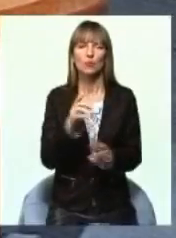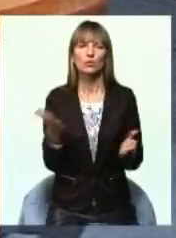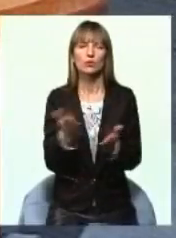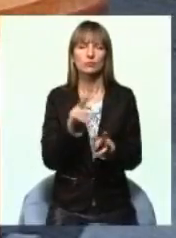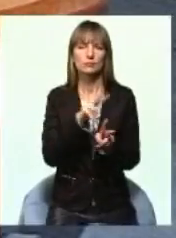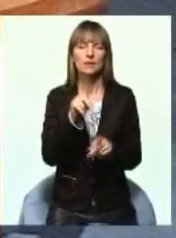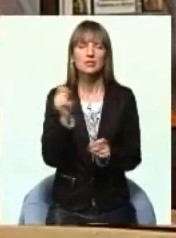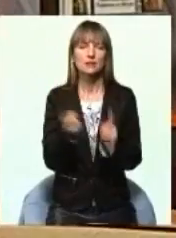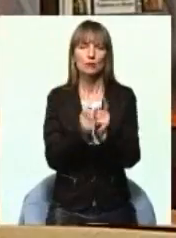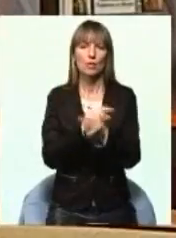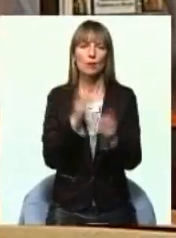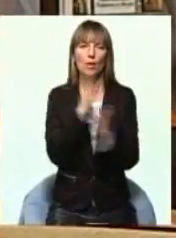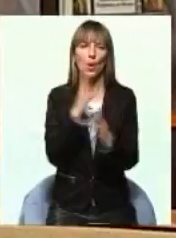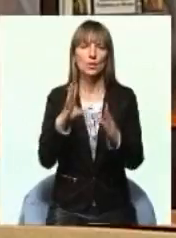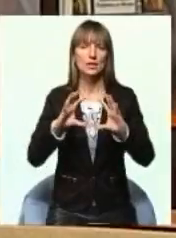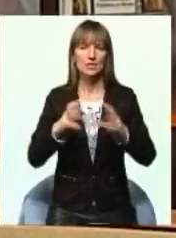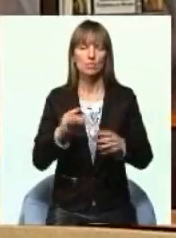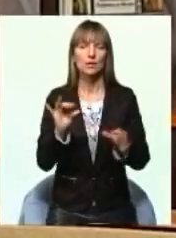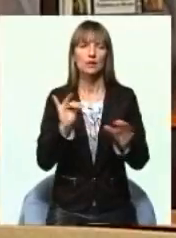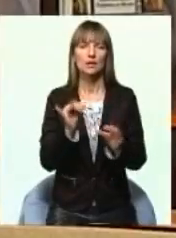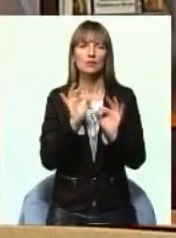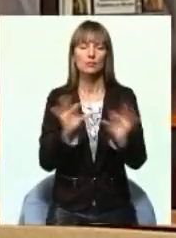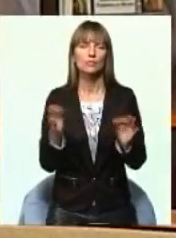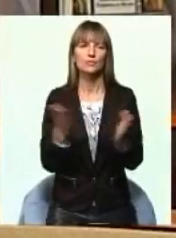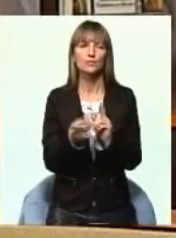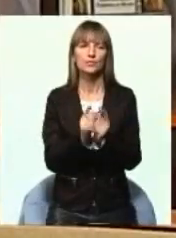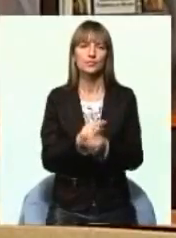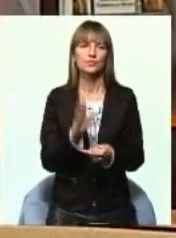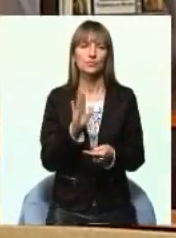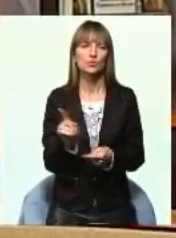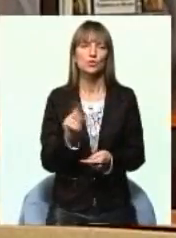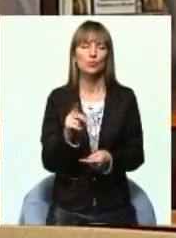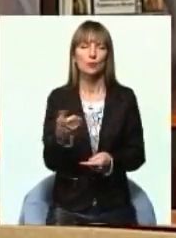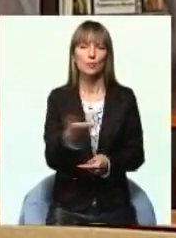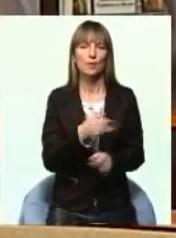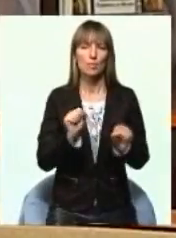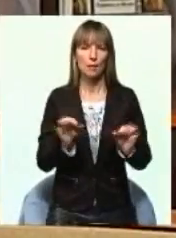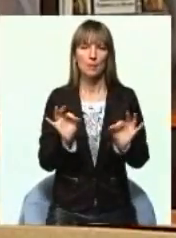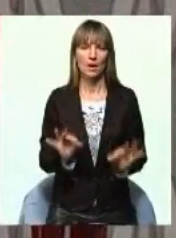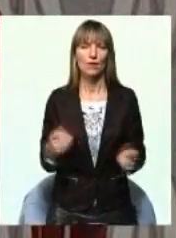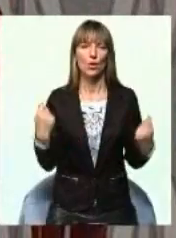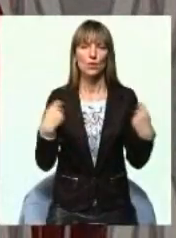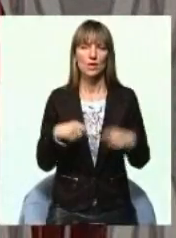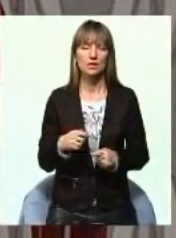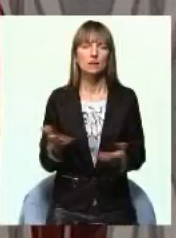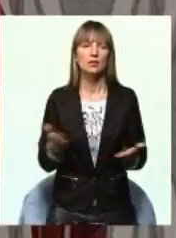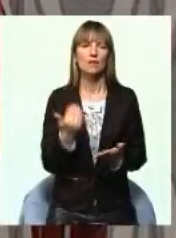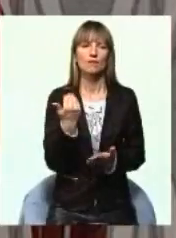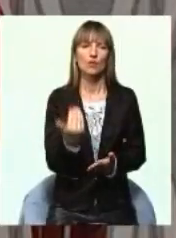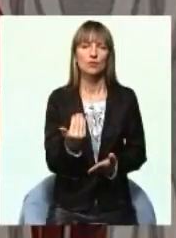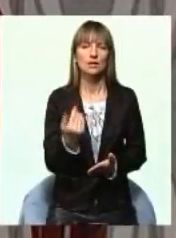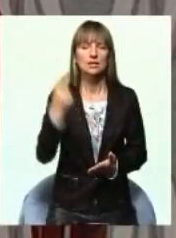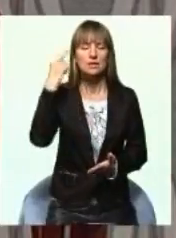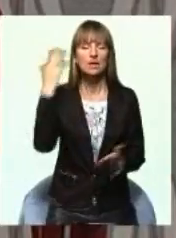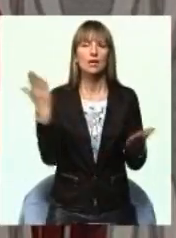атмосфері Землі і розповідають нам, які зміни будуть, і щоб ми могли правильно вдягтися. Як вони взагалі